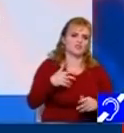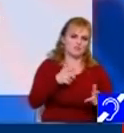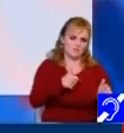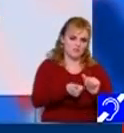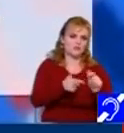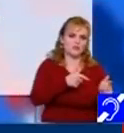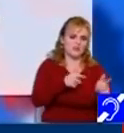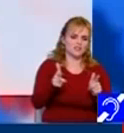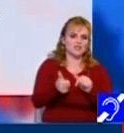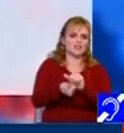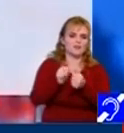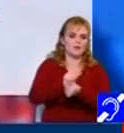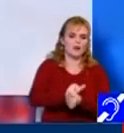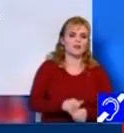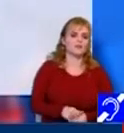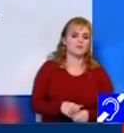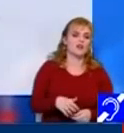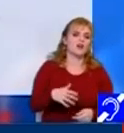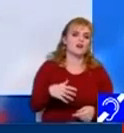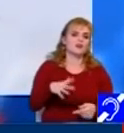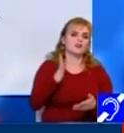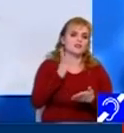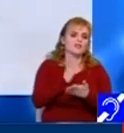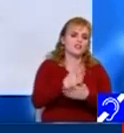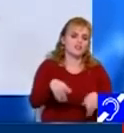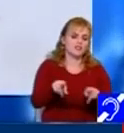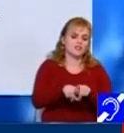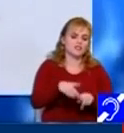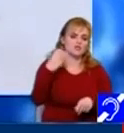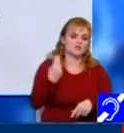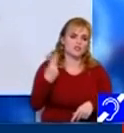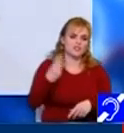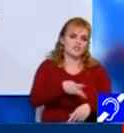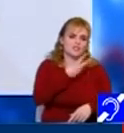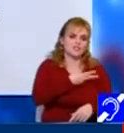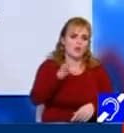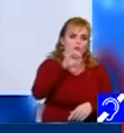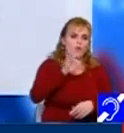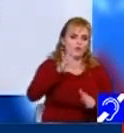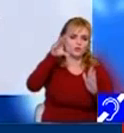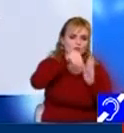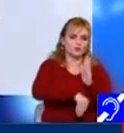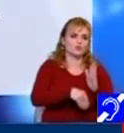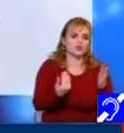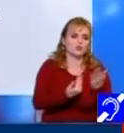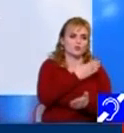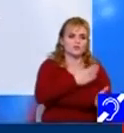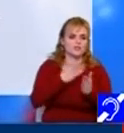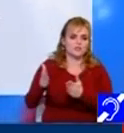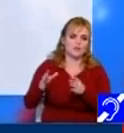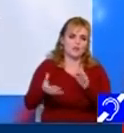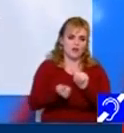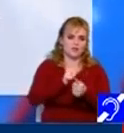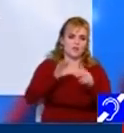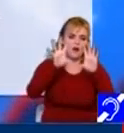clasei politice sunt o ficțiune. La fel, o ficțiune este și inițiativa socialiștilor privind introducerea sistemului electoral